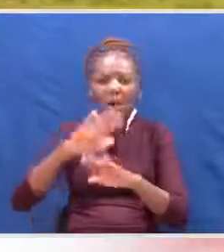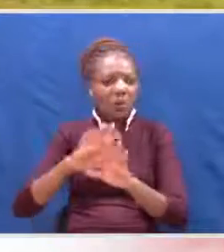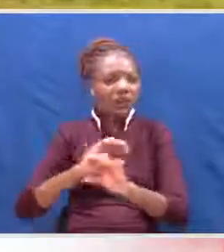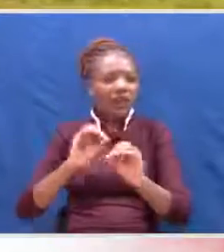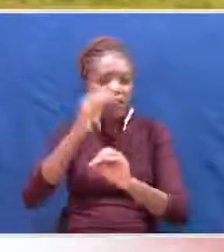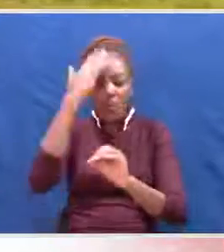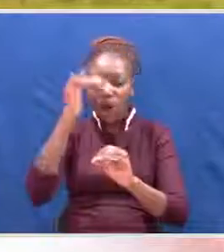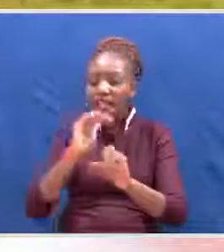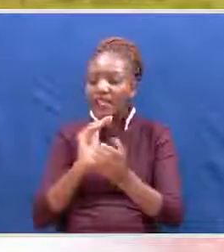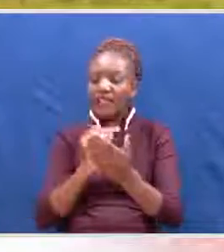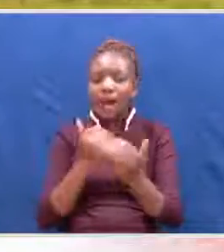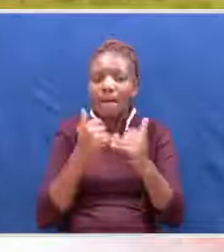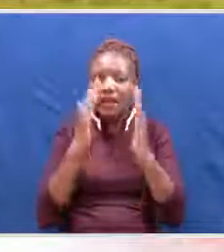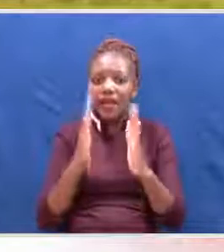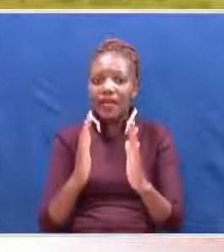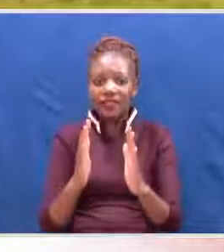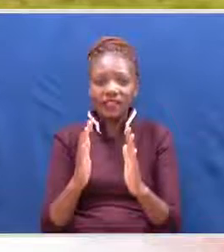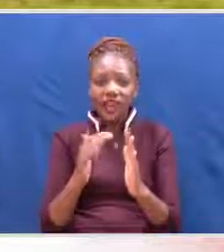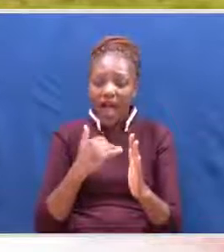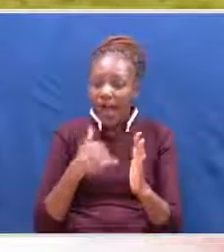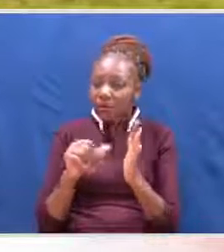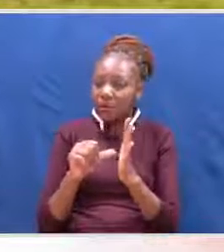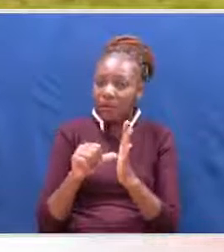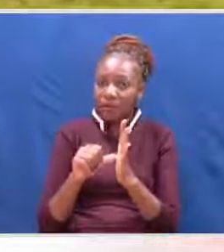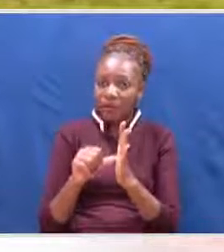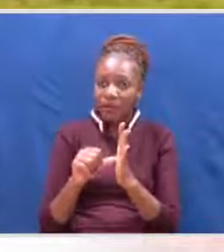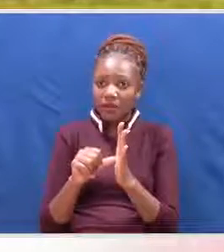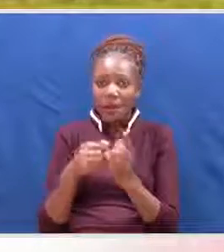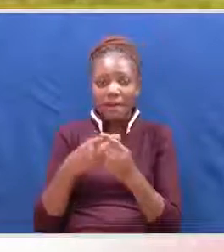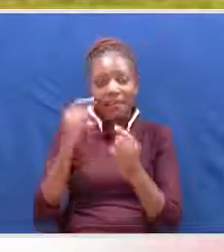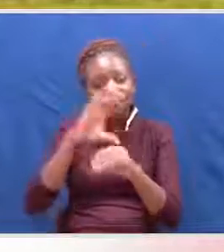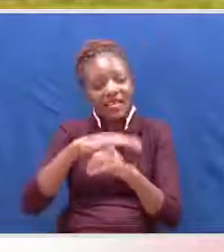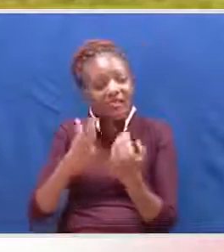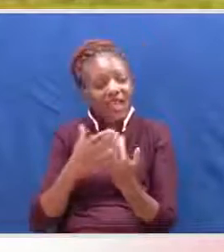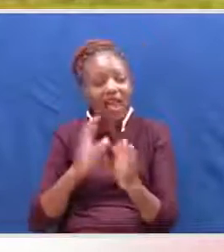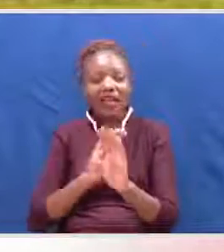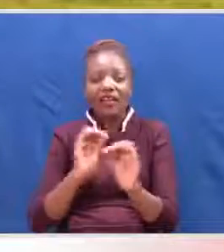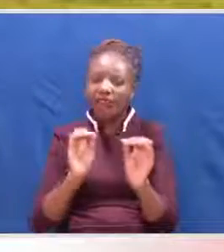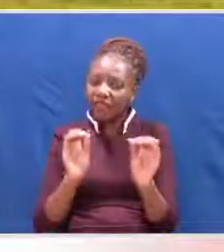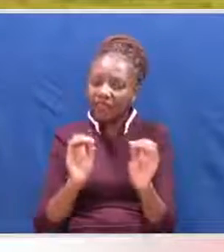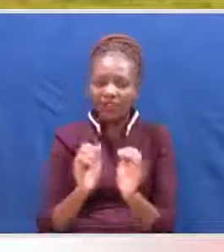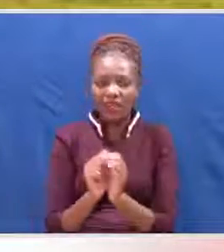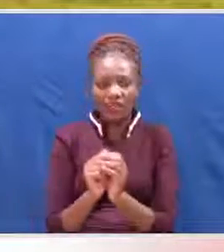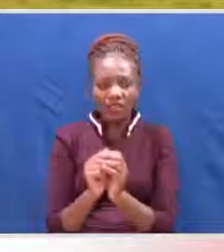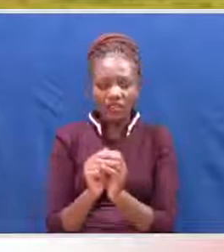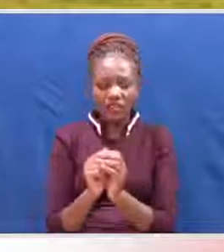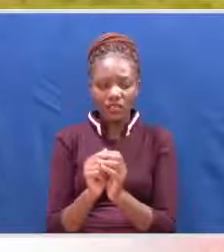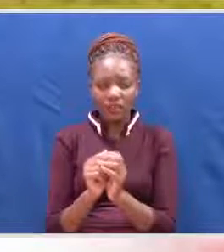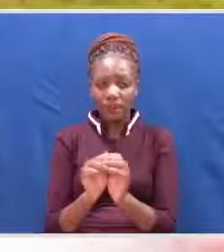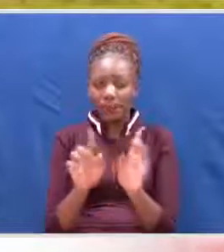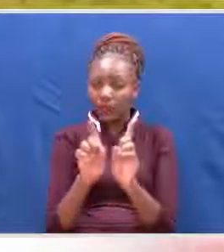unapata wengine kama una bahati unaweza umia uende shughulikie urudi, lakini kama una bahati unapata saa kama angalia kama Ochieng unapata yamekaa sana